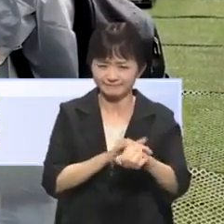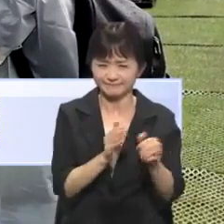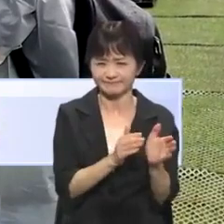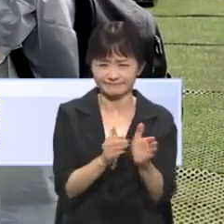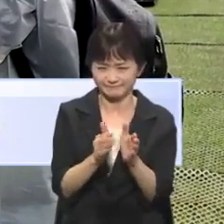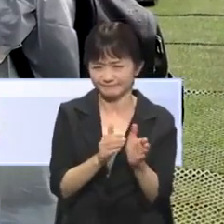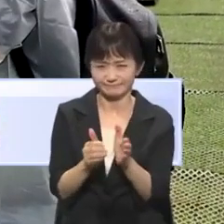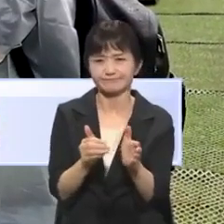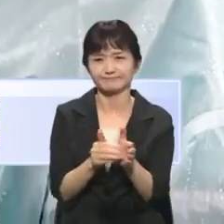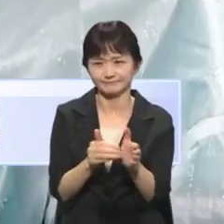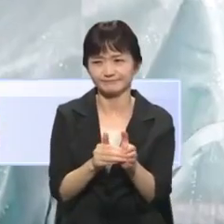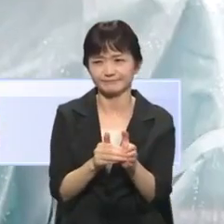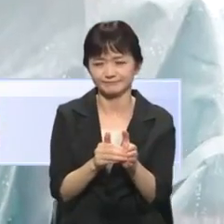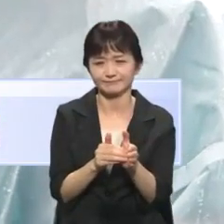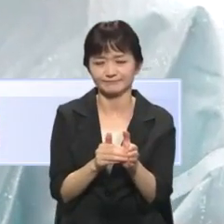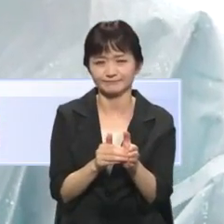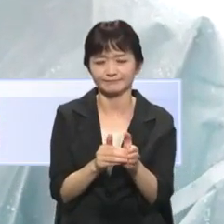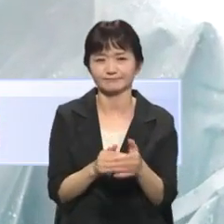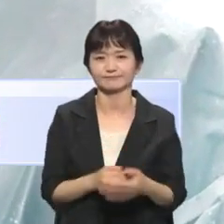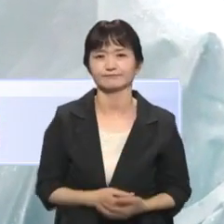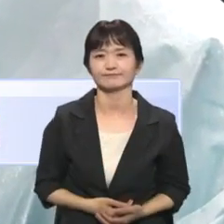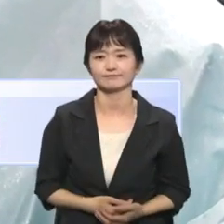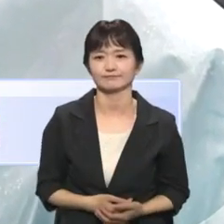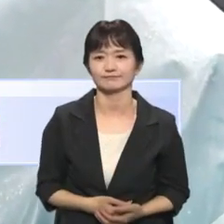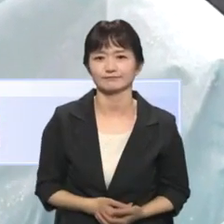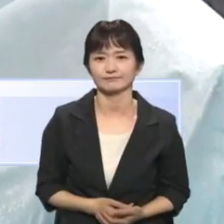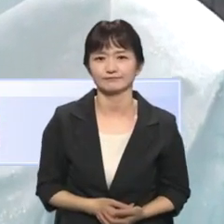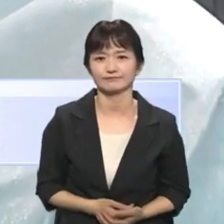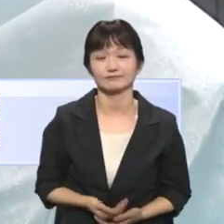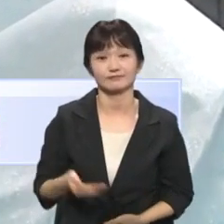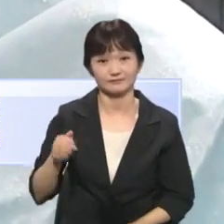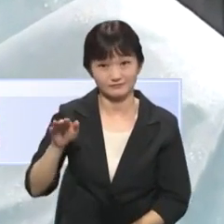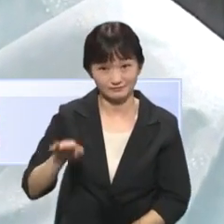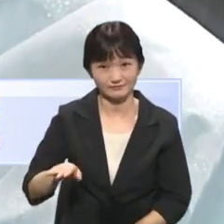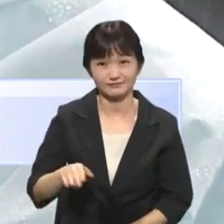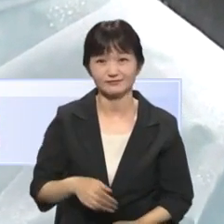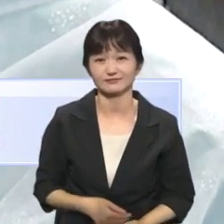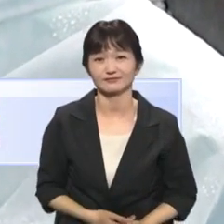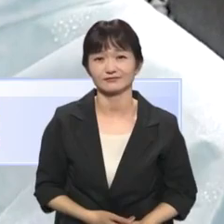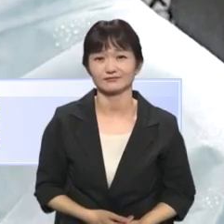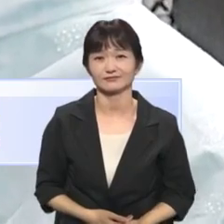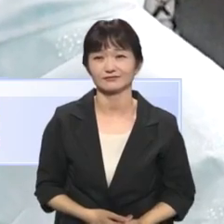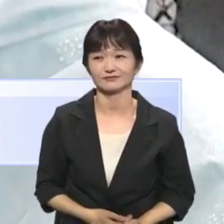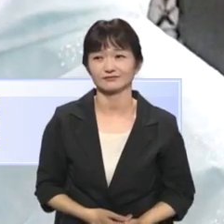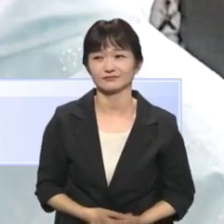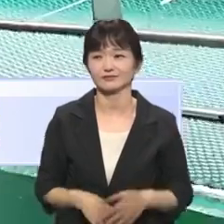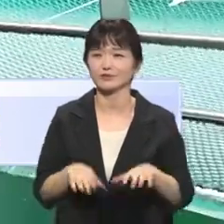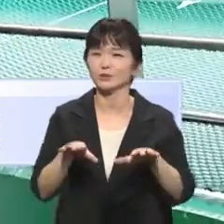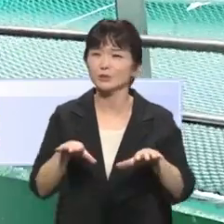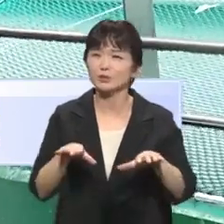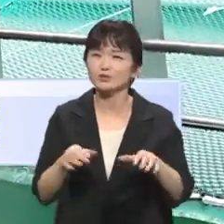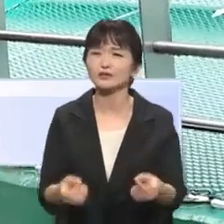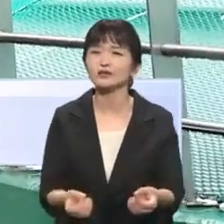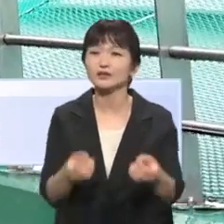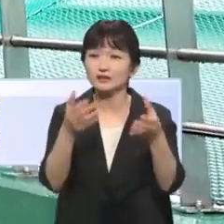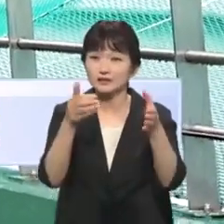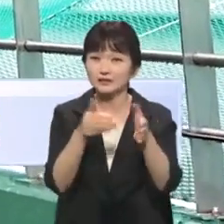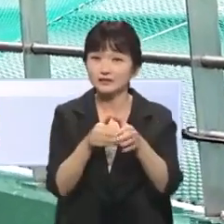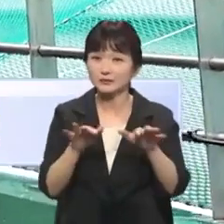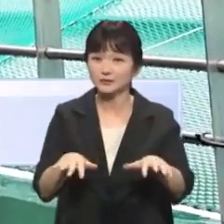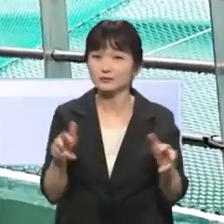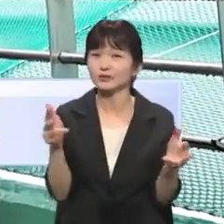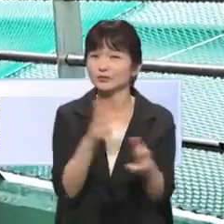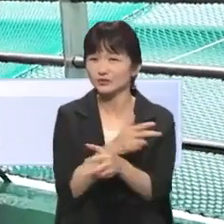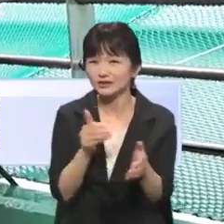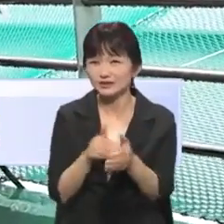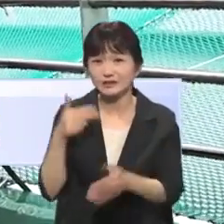이렇게 얘기를 한 것 같습니다 근데 오늘 이제 끝나고 나면 이번 주가